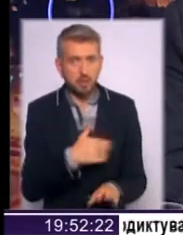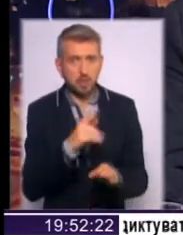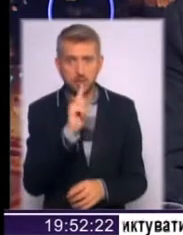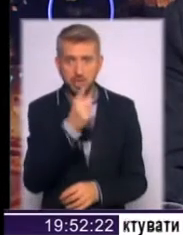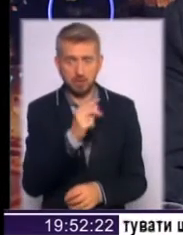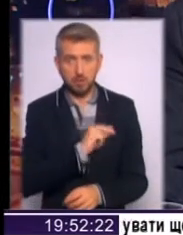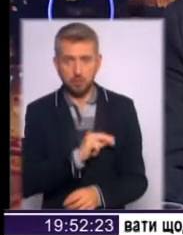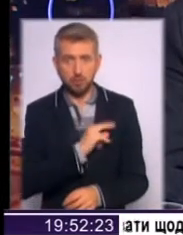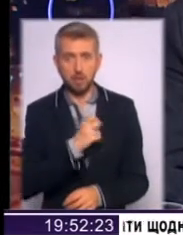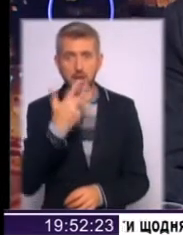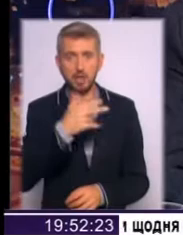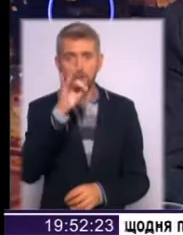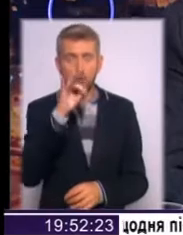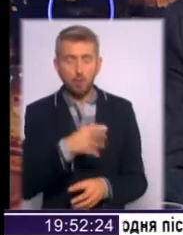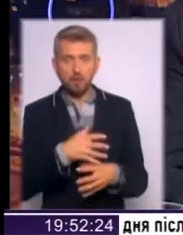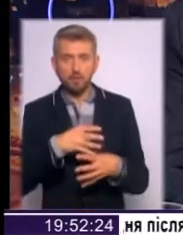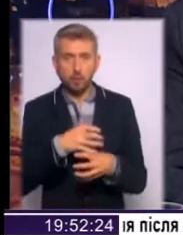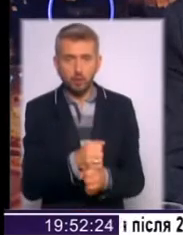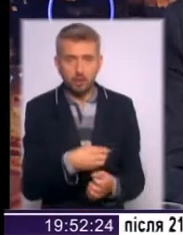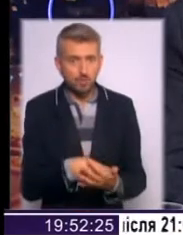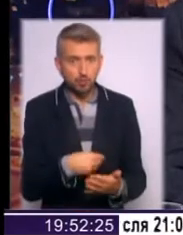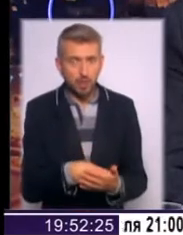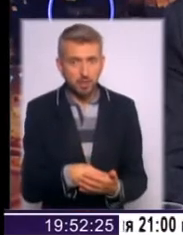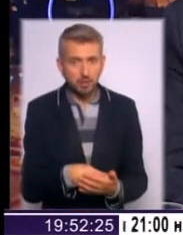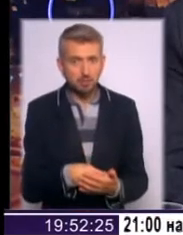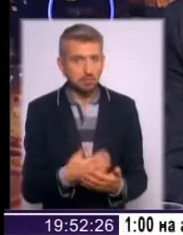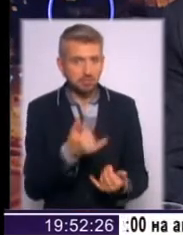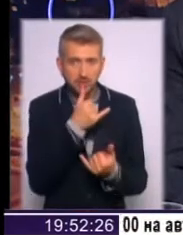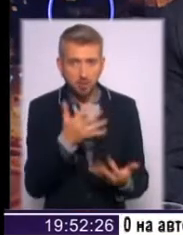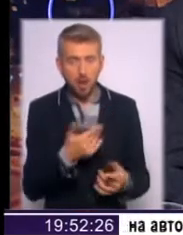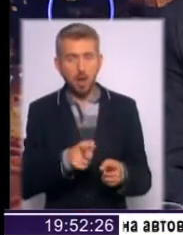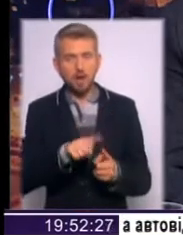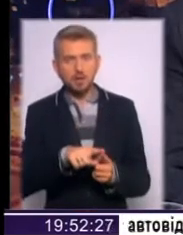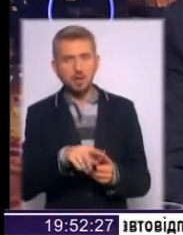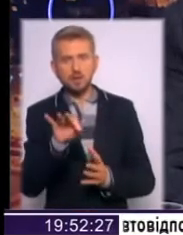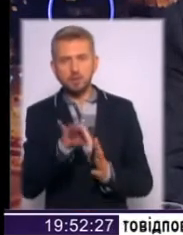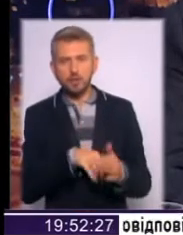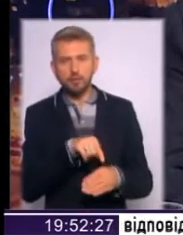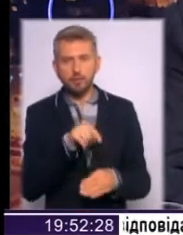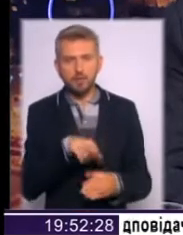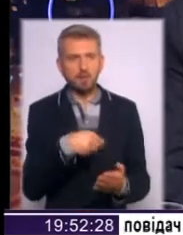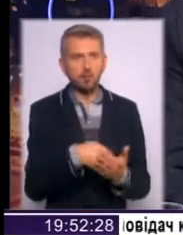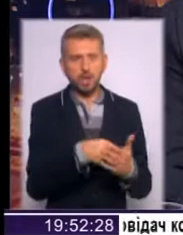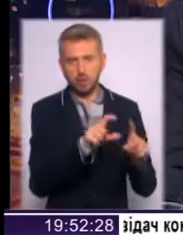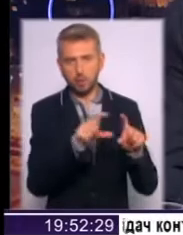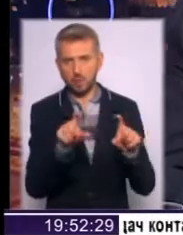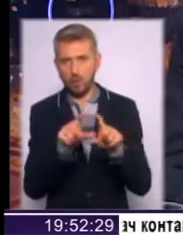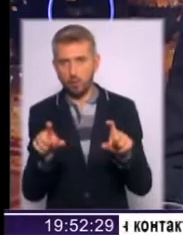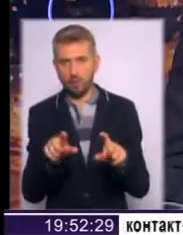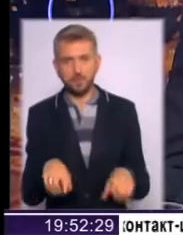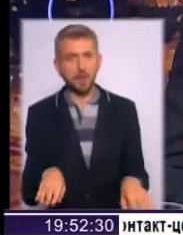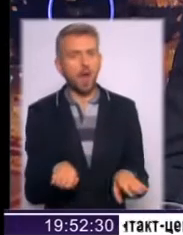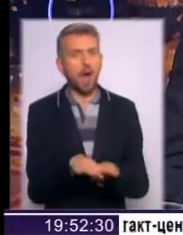працюємо, і на 30% скоротити бюджет, ну, не вийде. Так. А це зразу відчується в бюджетних установах. Аналогічно